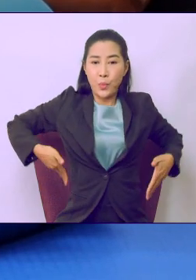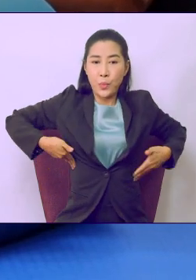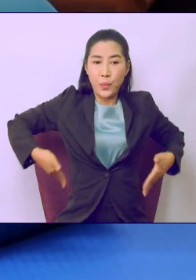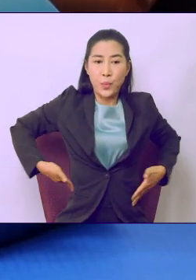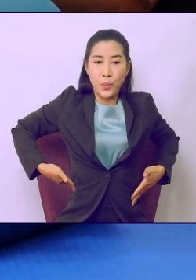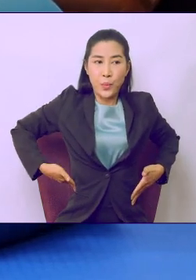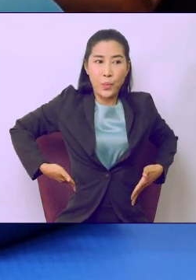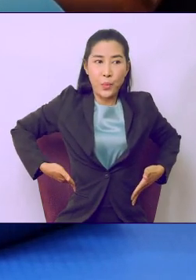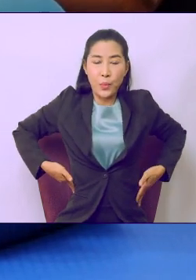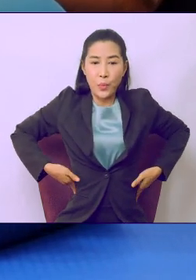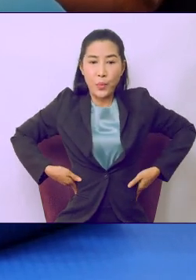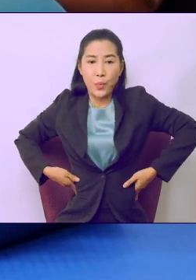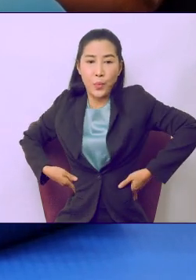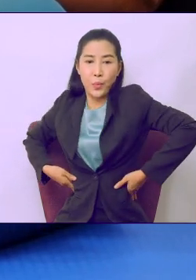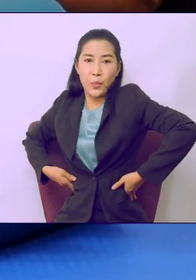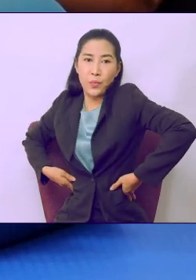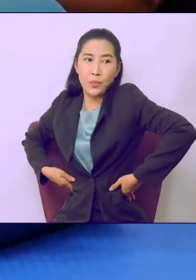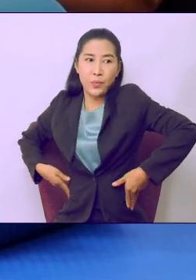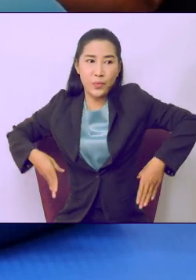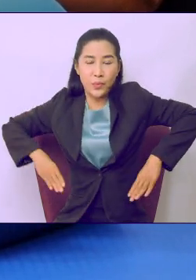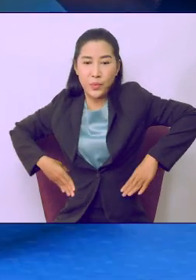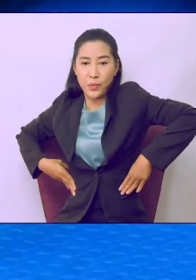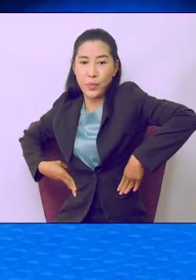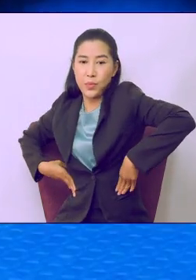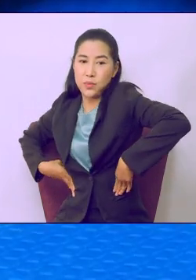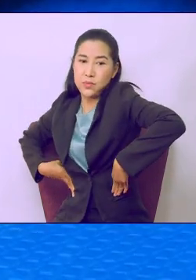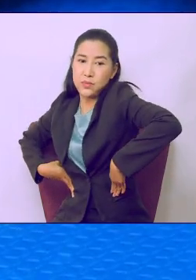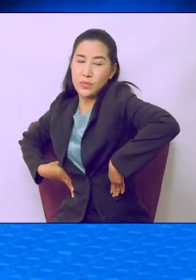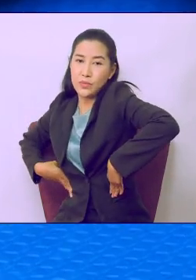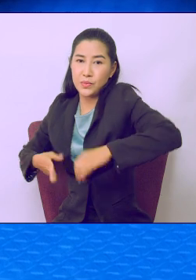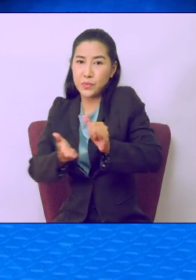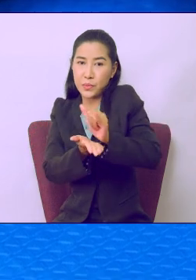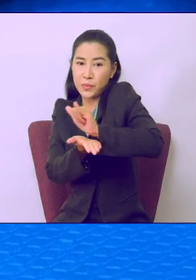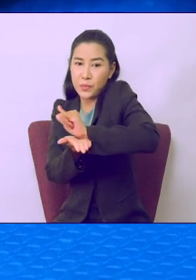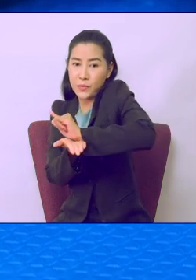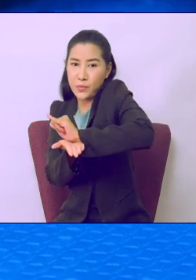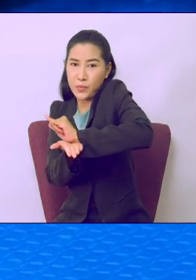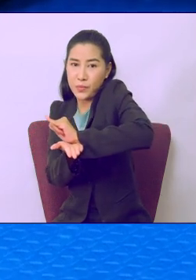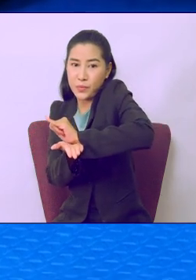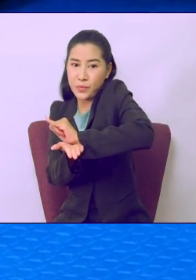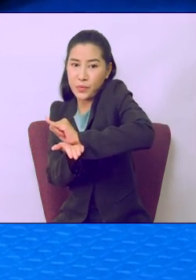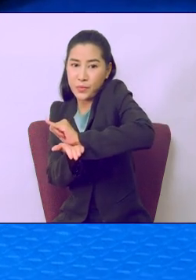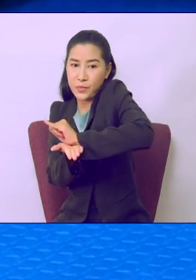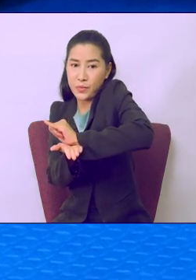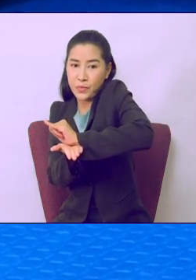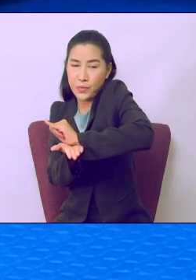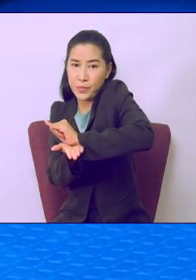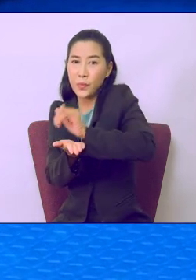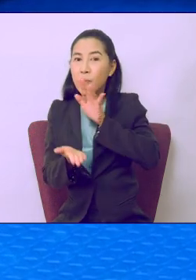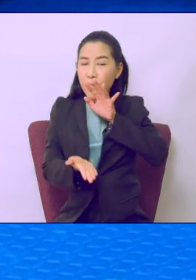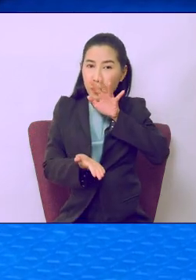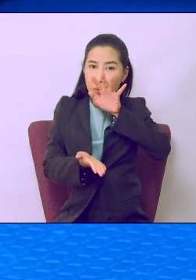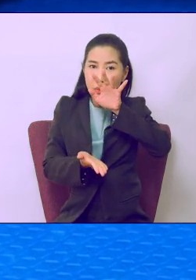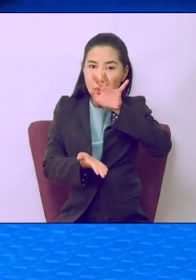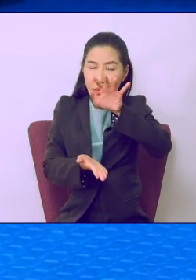ไหล่หายใจออกครับค่อยๆหมุนพาแค่นี้เองเนี่ยครับหายใจเข้าครับอ่ะหายใจออก